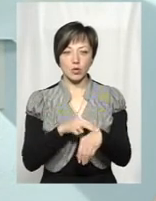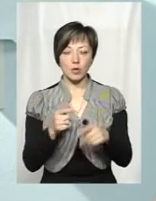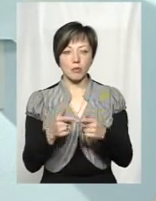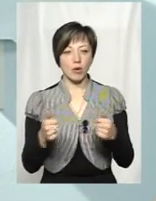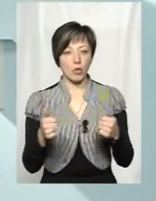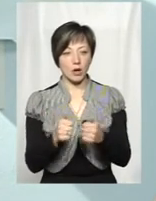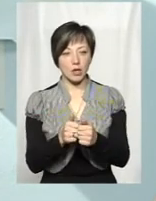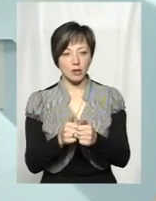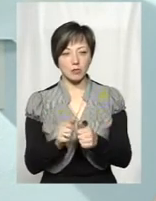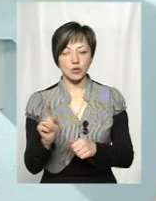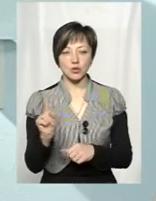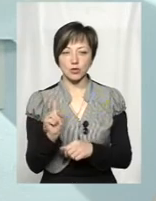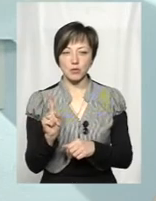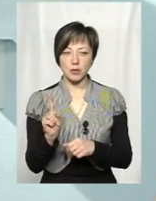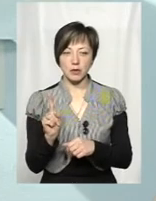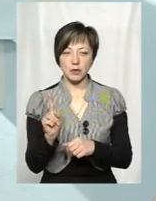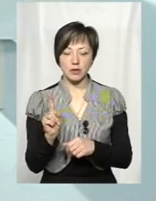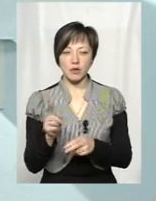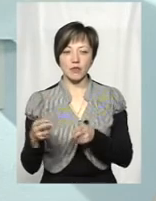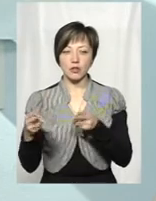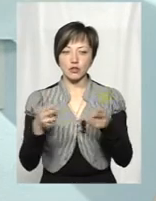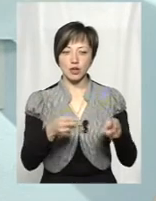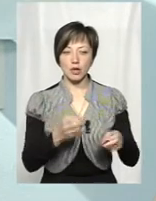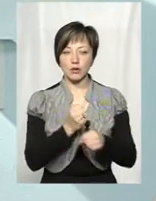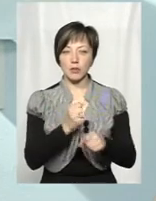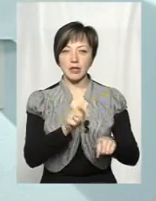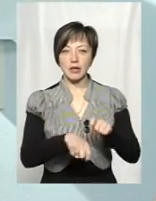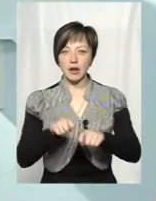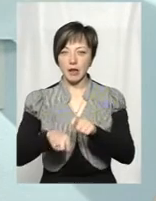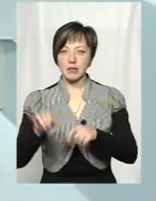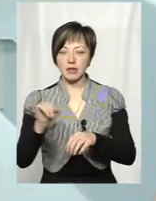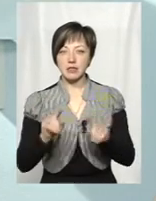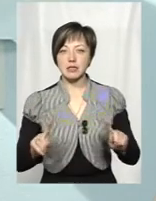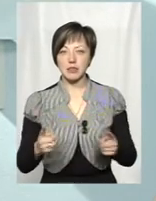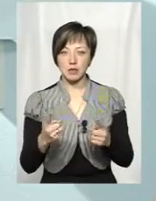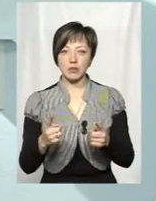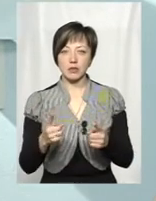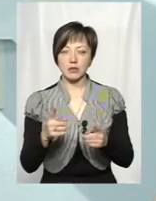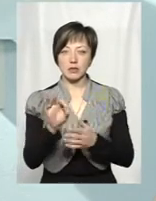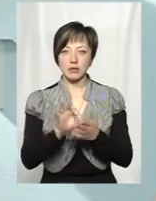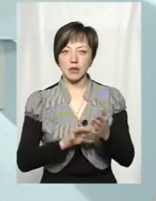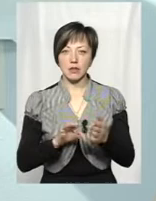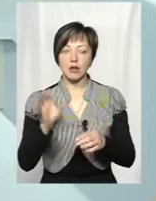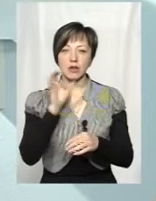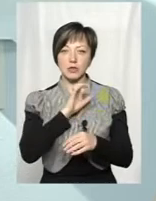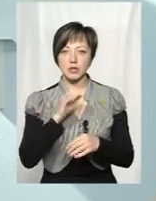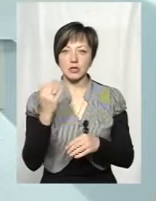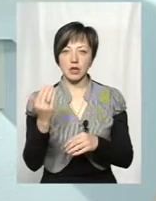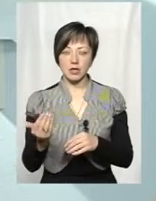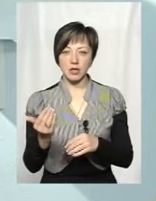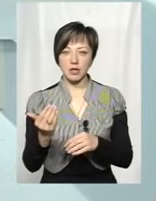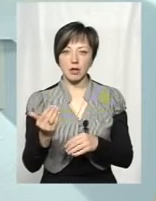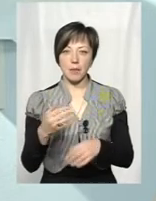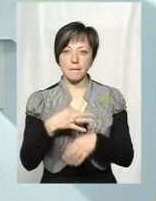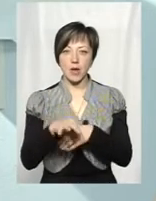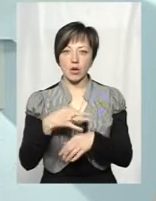органами, щоб виїжджати, робити рейди і затримувати на гарячому грабіжників за їх